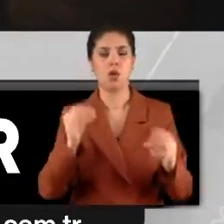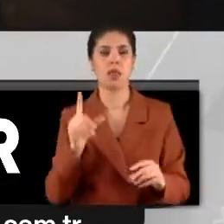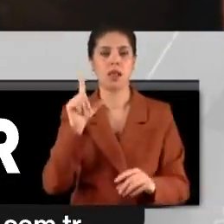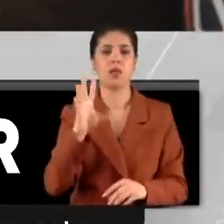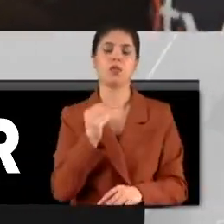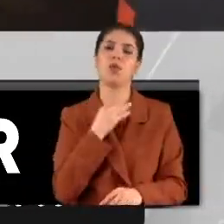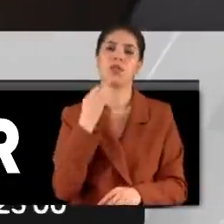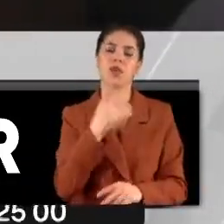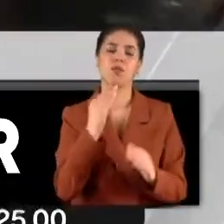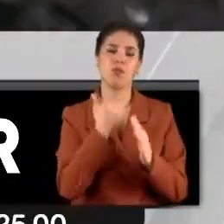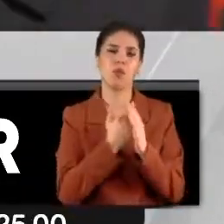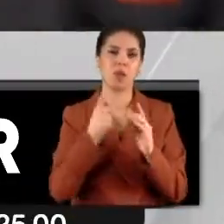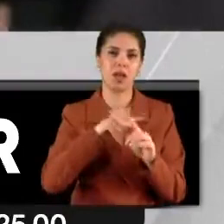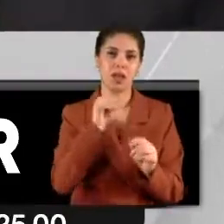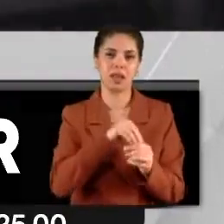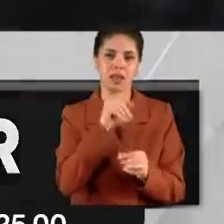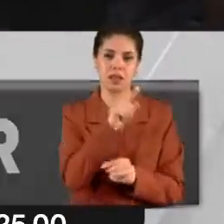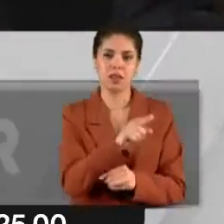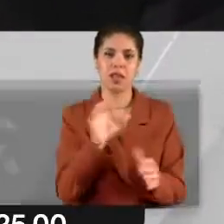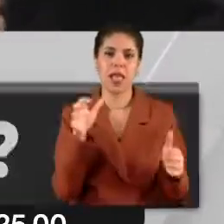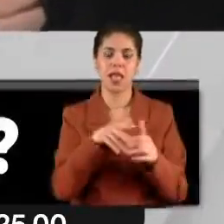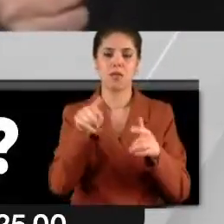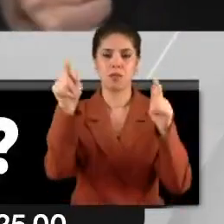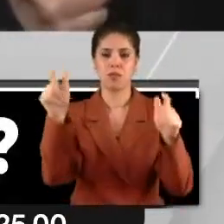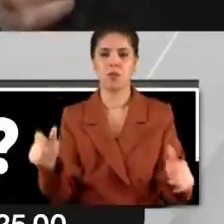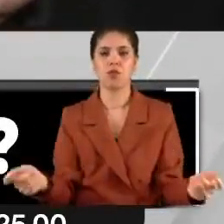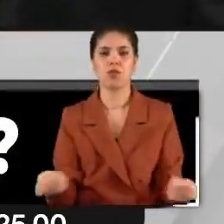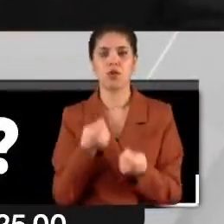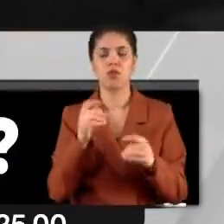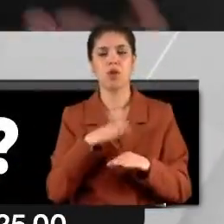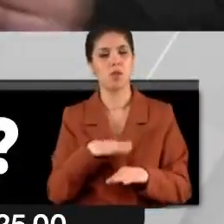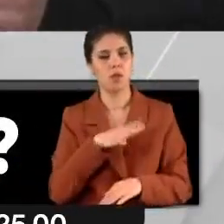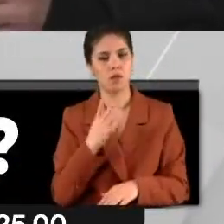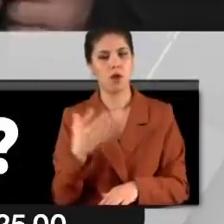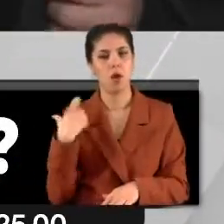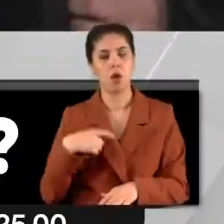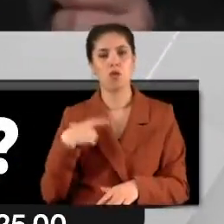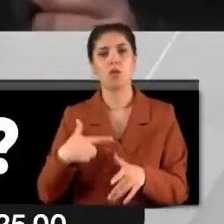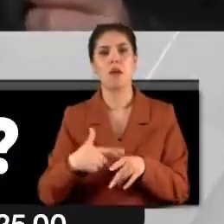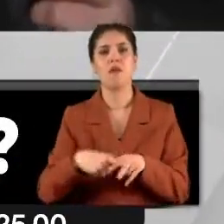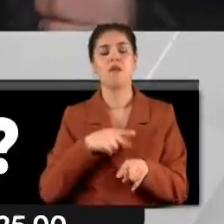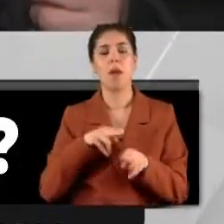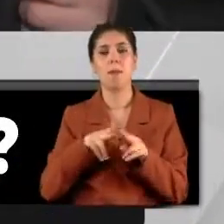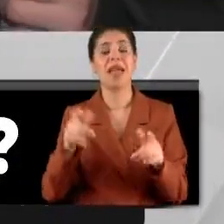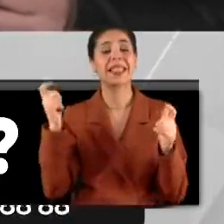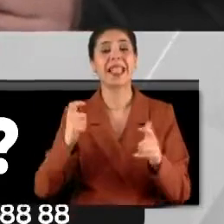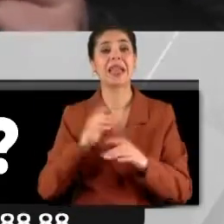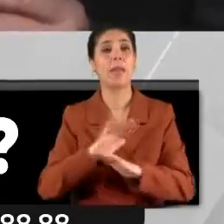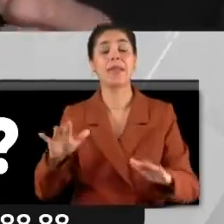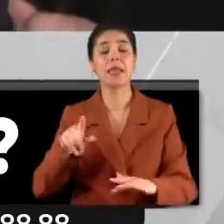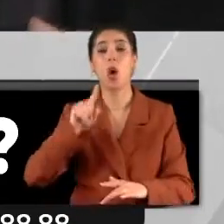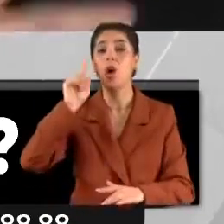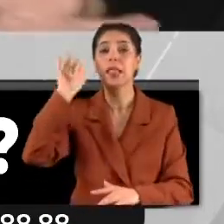ediyorum hocam yayınımıza katıldığınız için. İşte ekipler bölgede çalışmalarını yapıyor. Özellikle fay kırığının nereye kadar